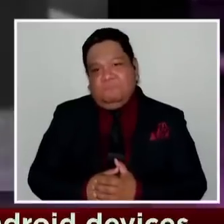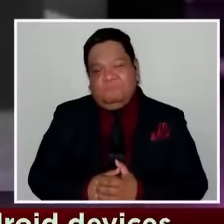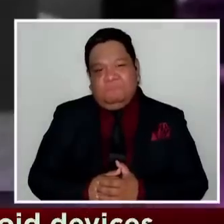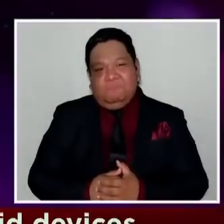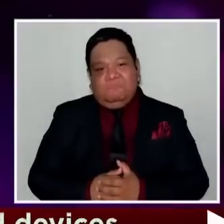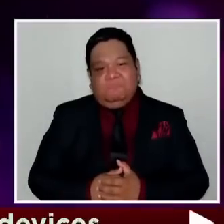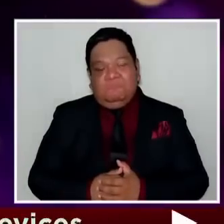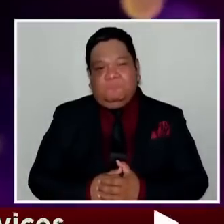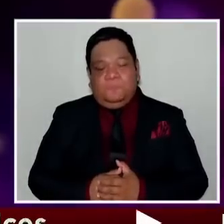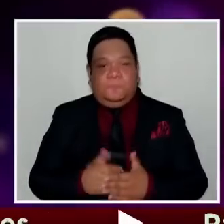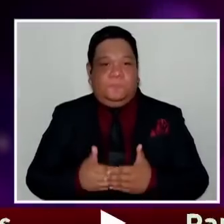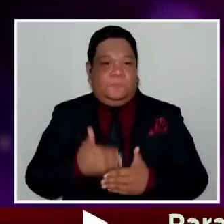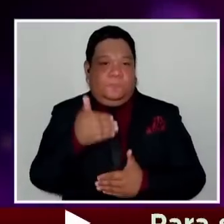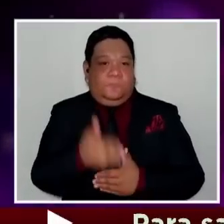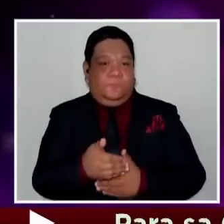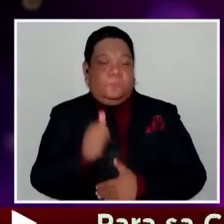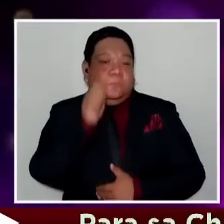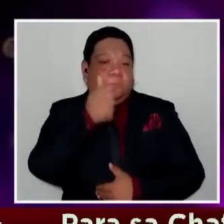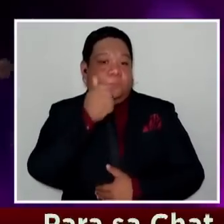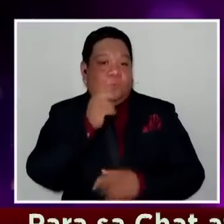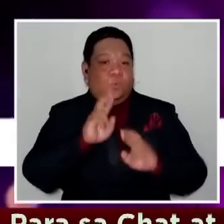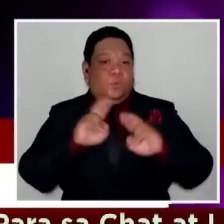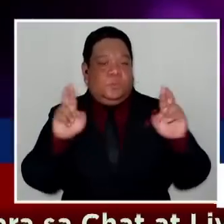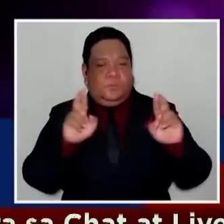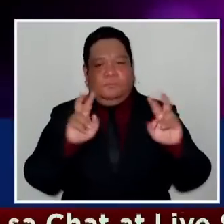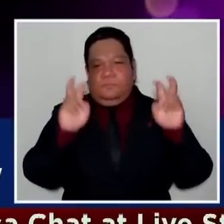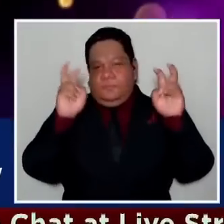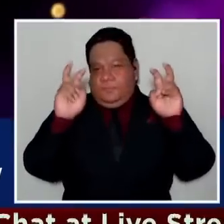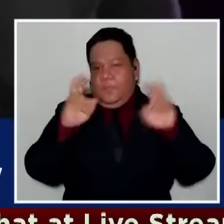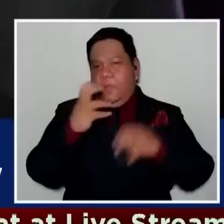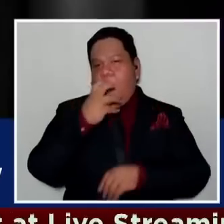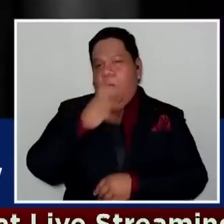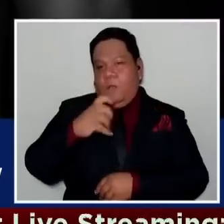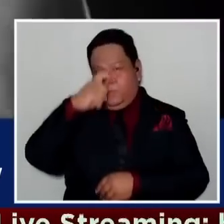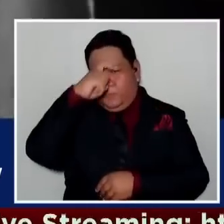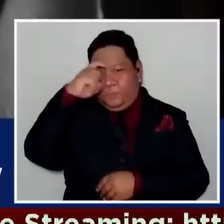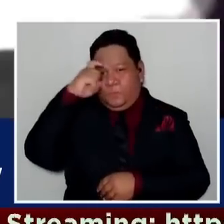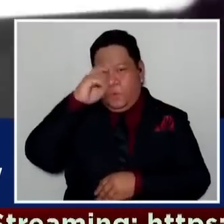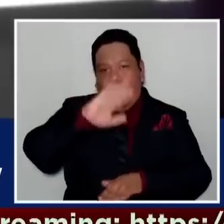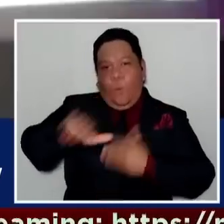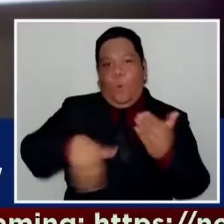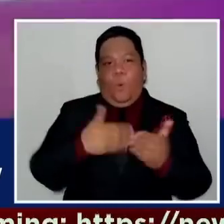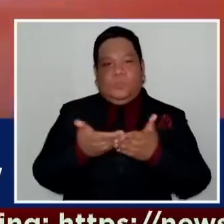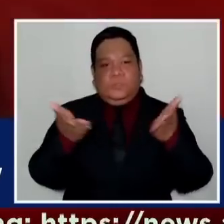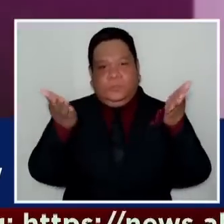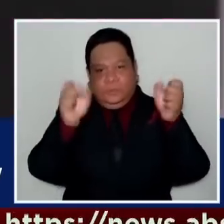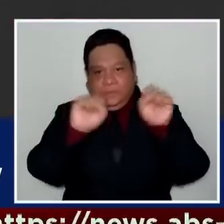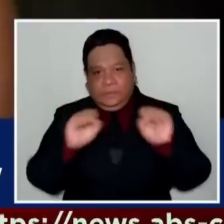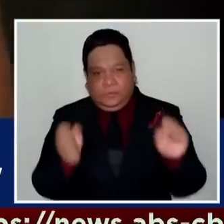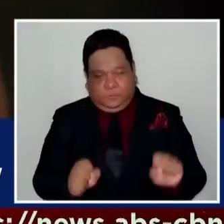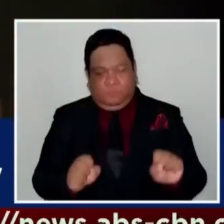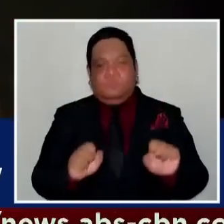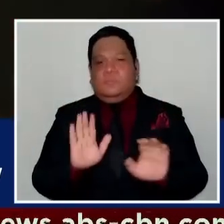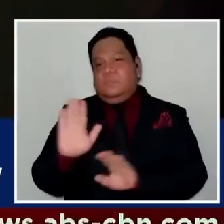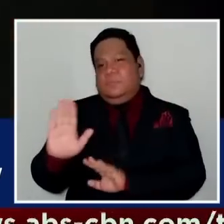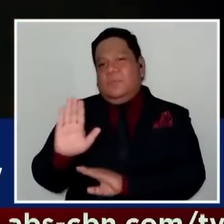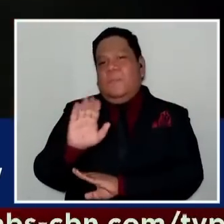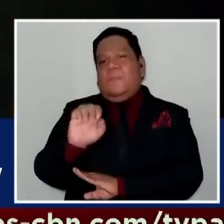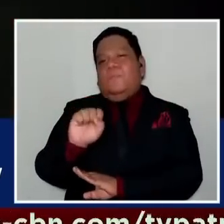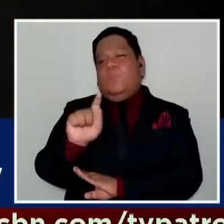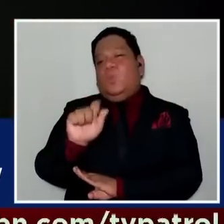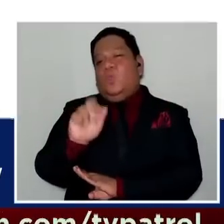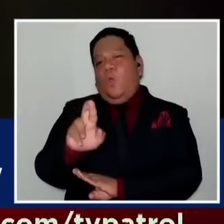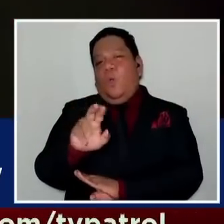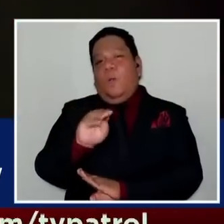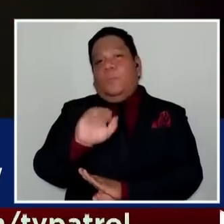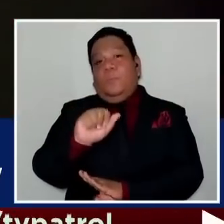Bukas na ang inaabangang hot summer, lahat sexy bikini ball ng Star Magic. All set na ang mga celebrities na ipakita